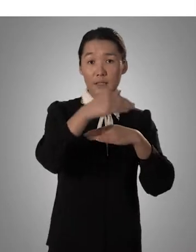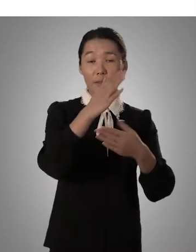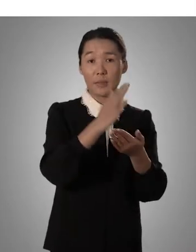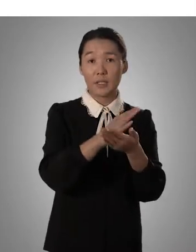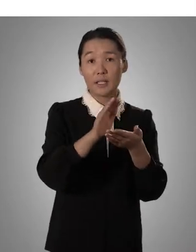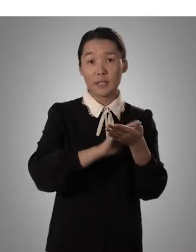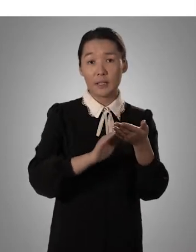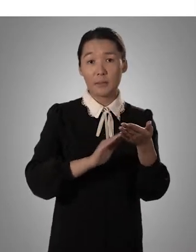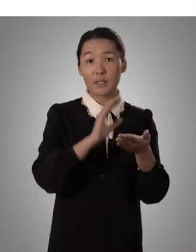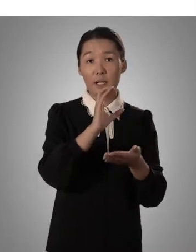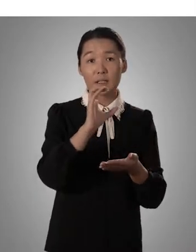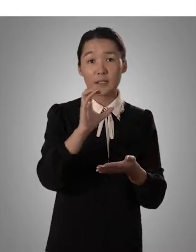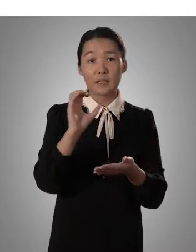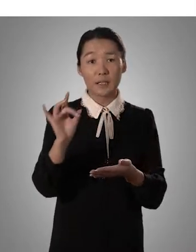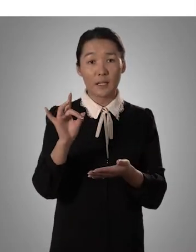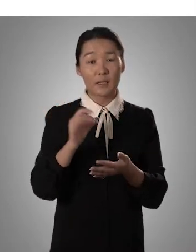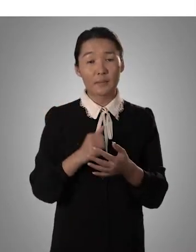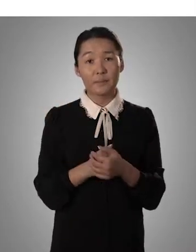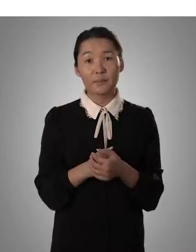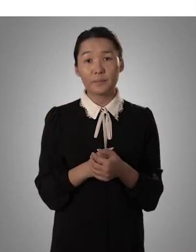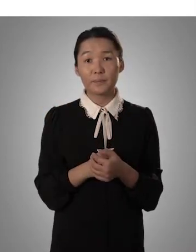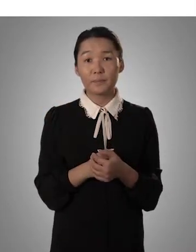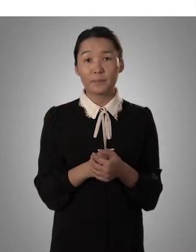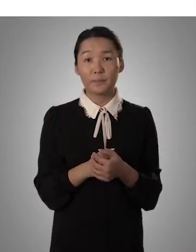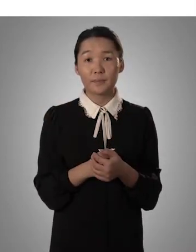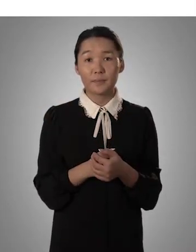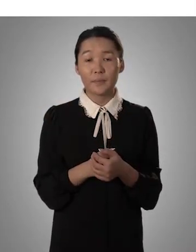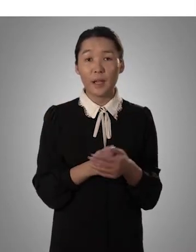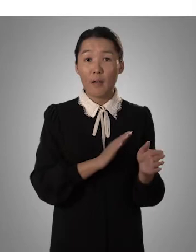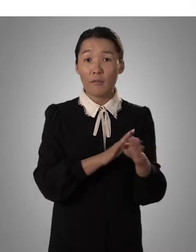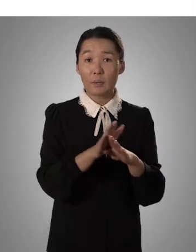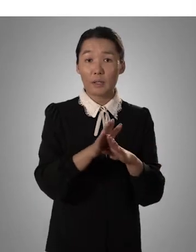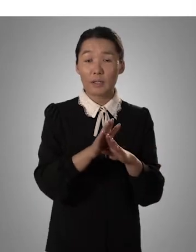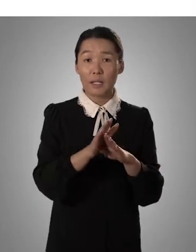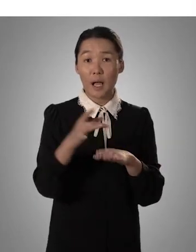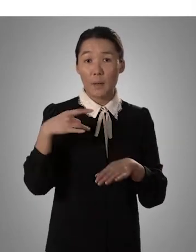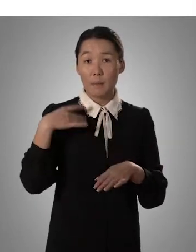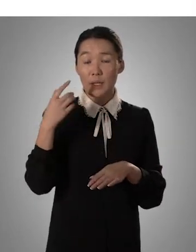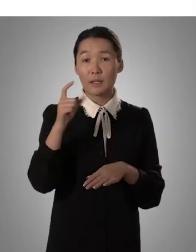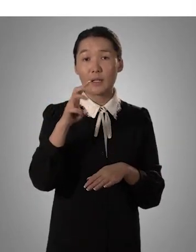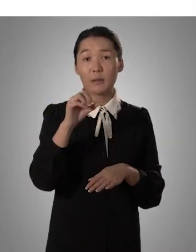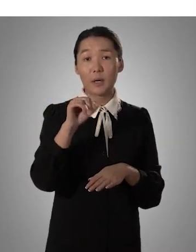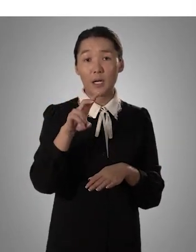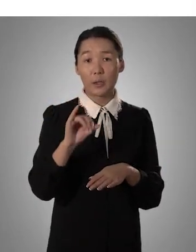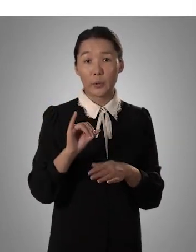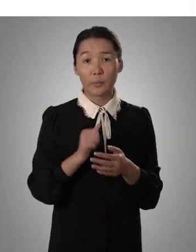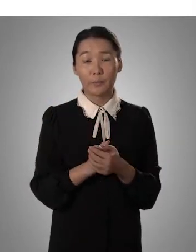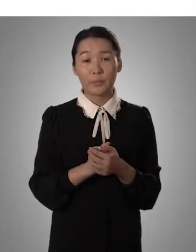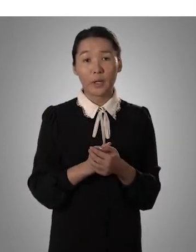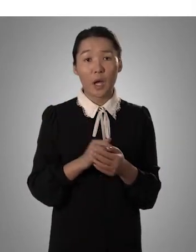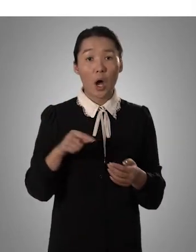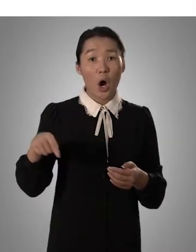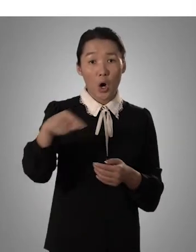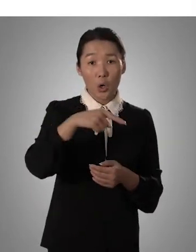надпись ссср выполнена белой эмалью круг с